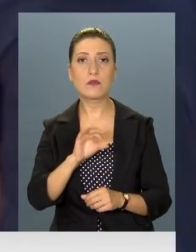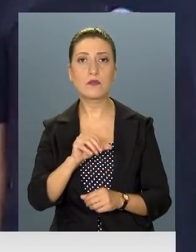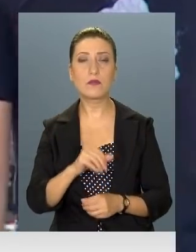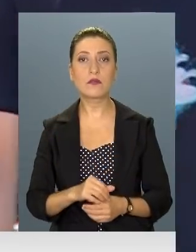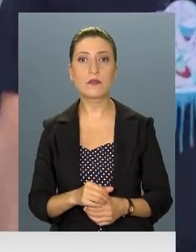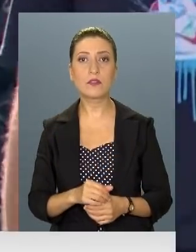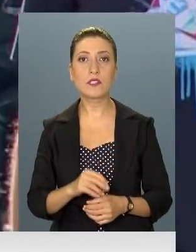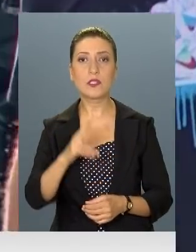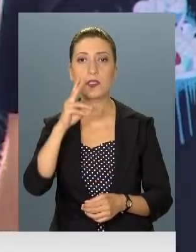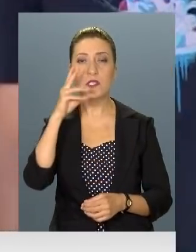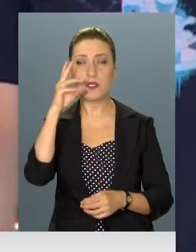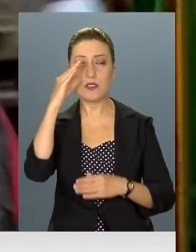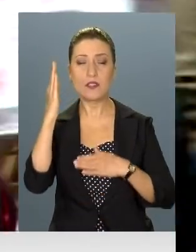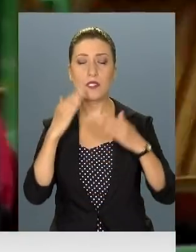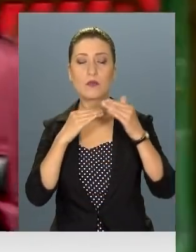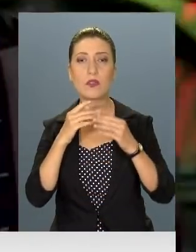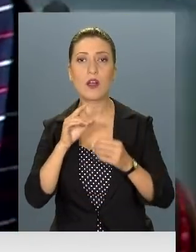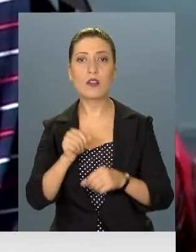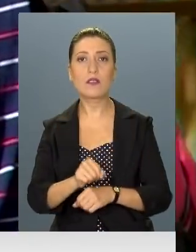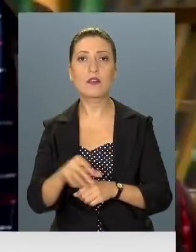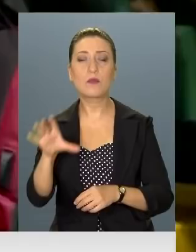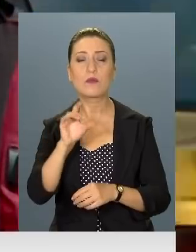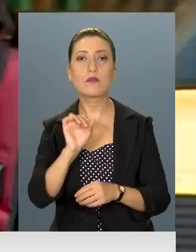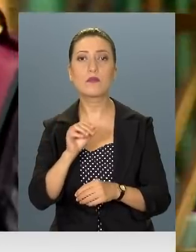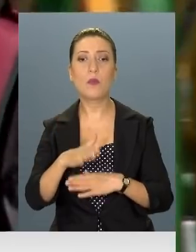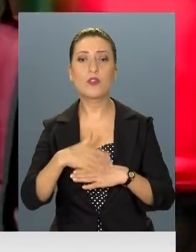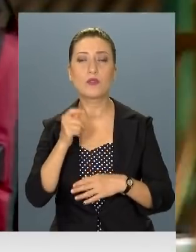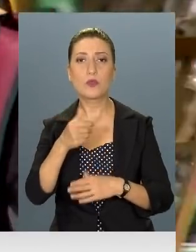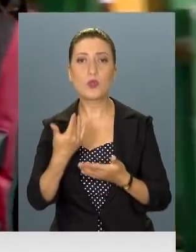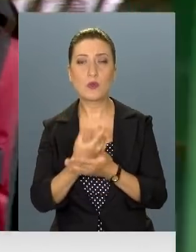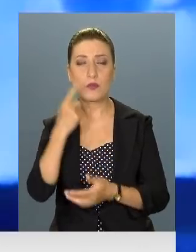Իսլամական հեղափոխության պահապաների կորպուսի հրամանատարության դեմ։